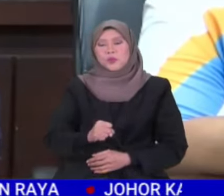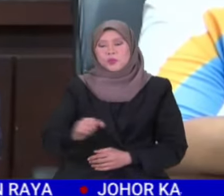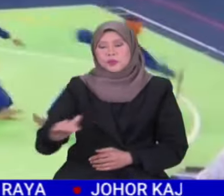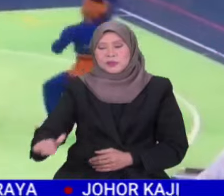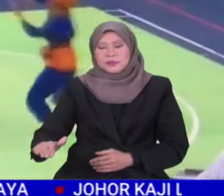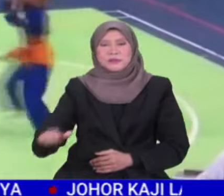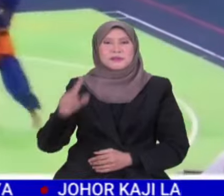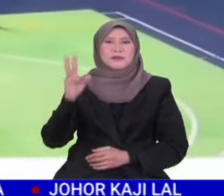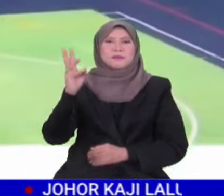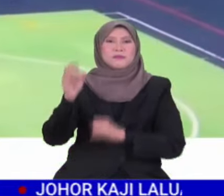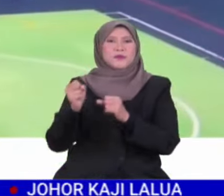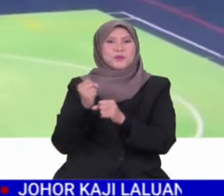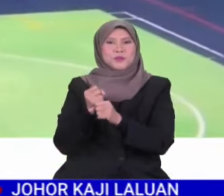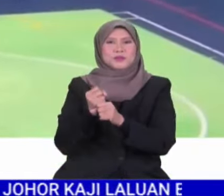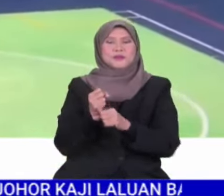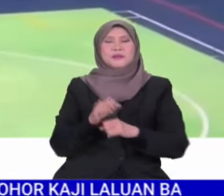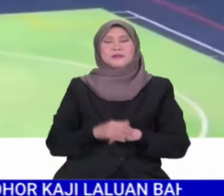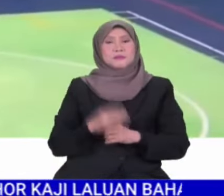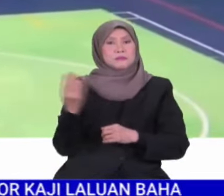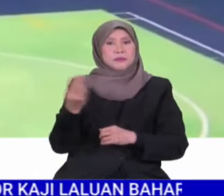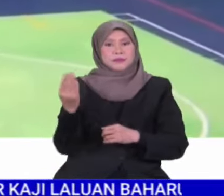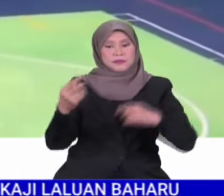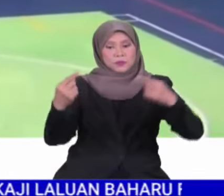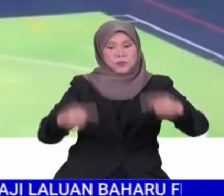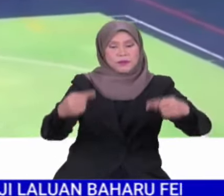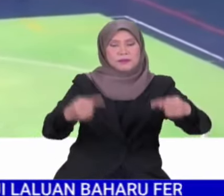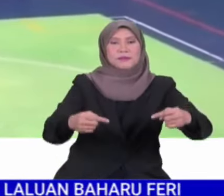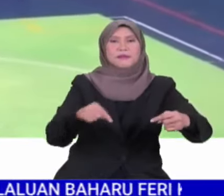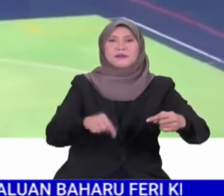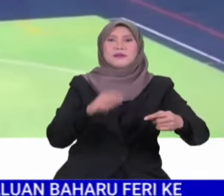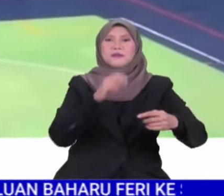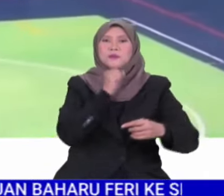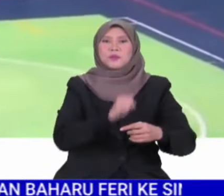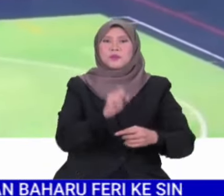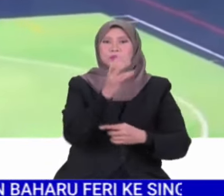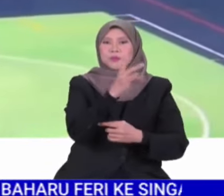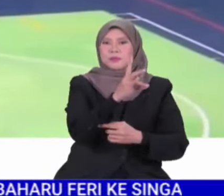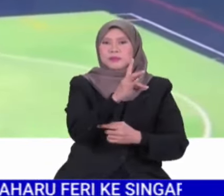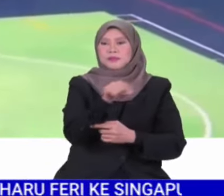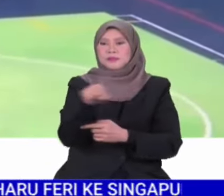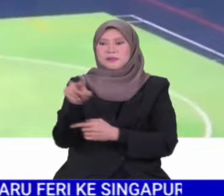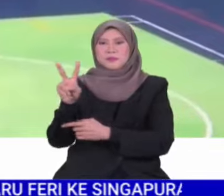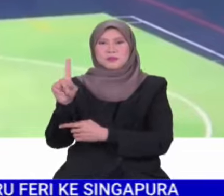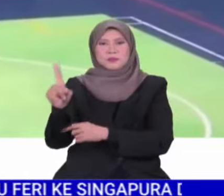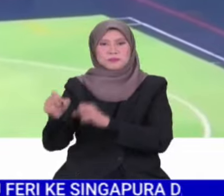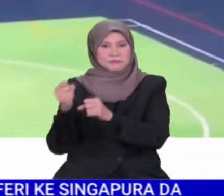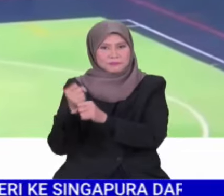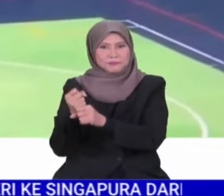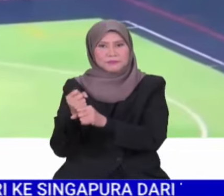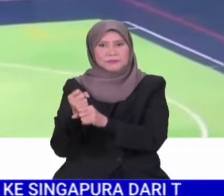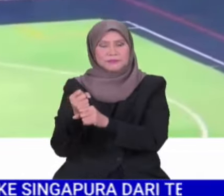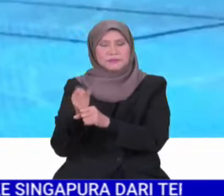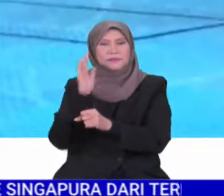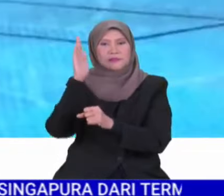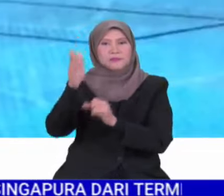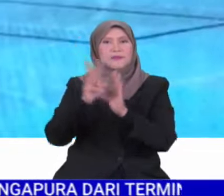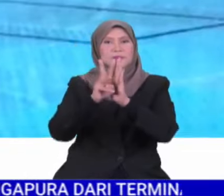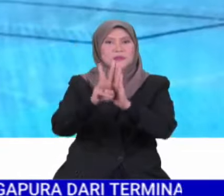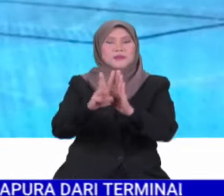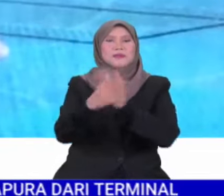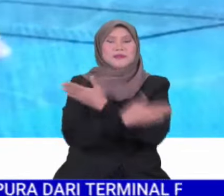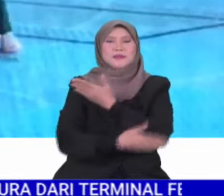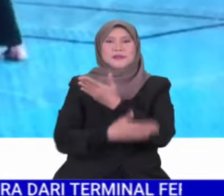umur 6 tahun. Selalunya kejohanan-kejohanan ini menumpu kepada umur 17 ke 21 tahun yang akan mewakili